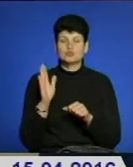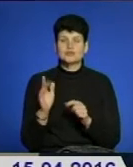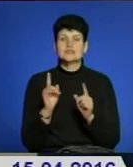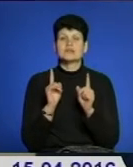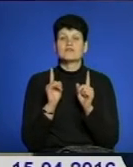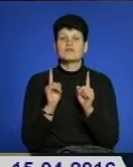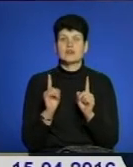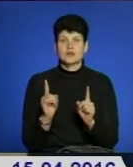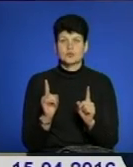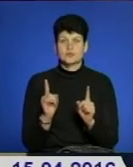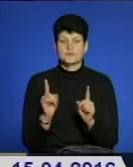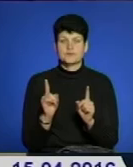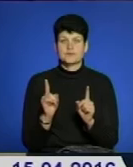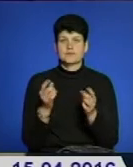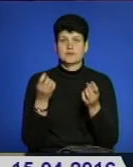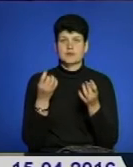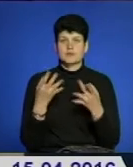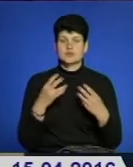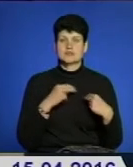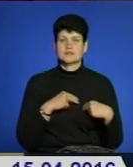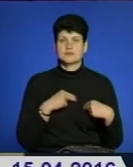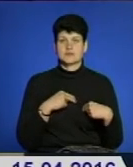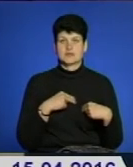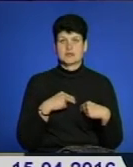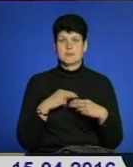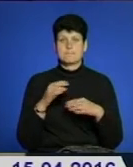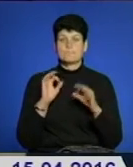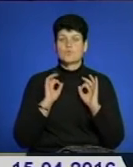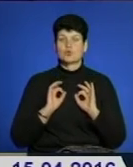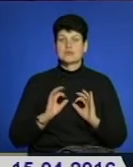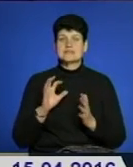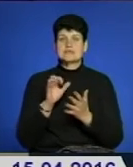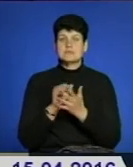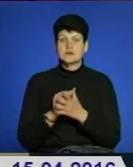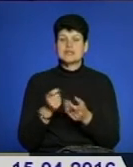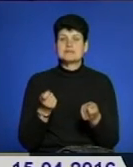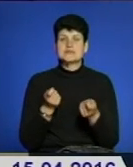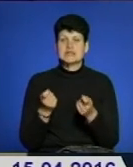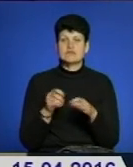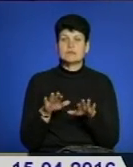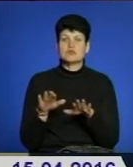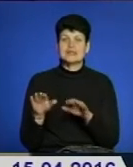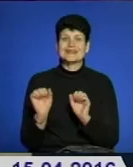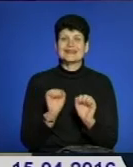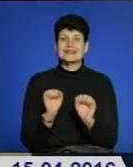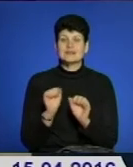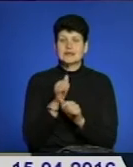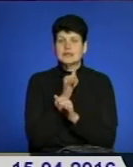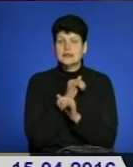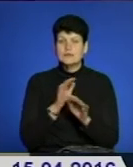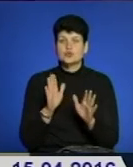виключно рядові працівники прокуратури. Працівники, які займають адміністративні посади, тобто керівники, не можуть